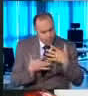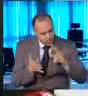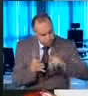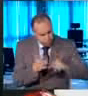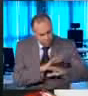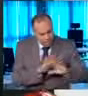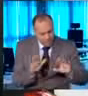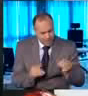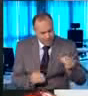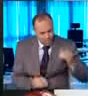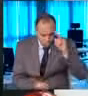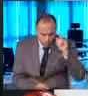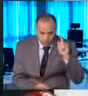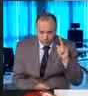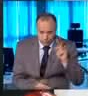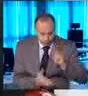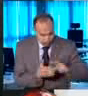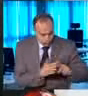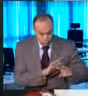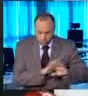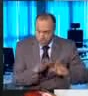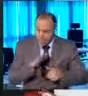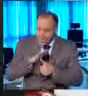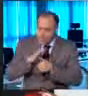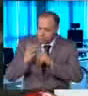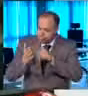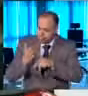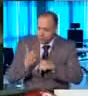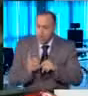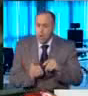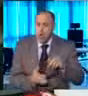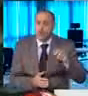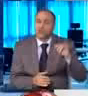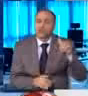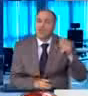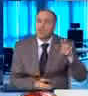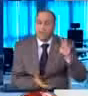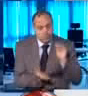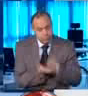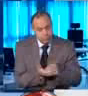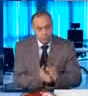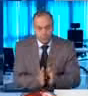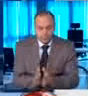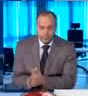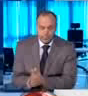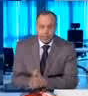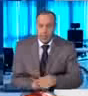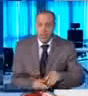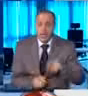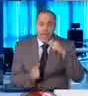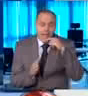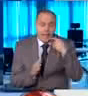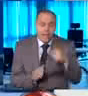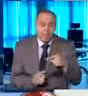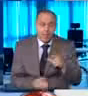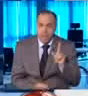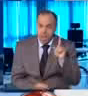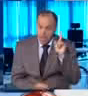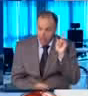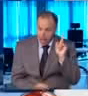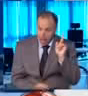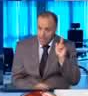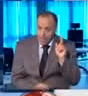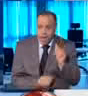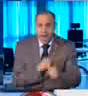ومفاوضات صحنا عليها وخرجت في الرائد الرسمي للجمهورية التونسية. إلى الوطن القبلي الآن، حيث يبدو